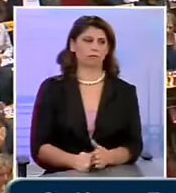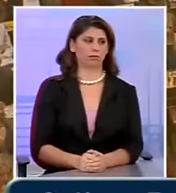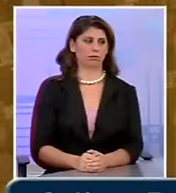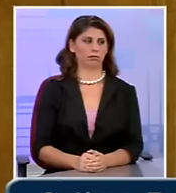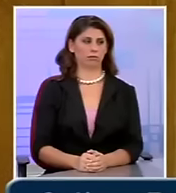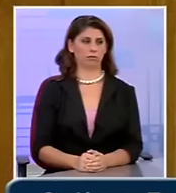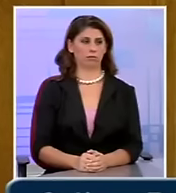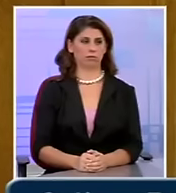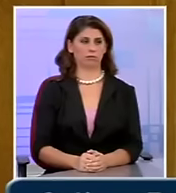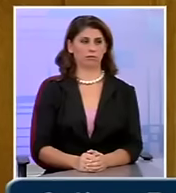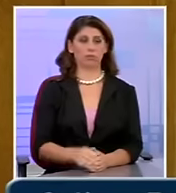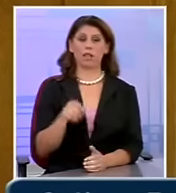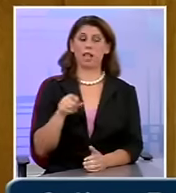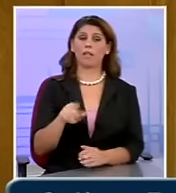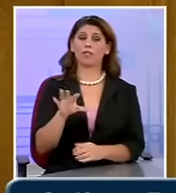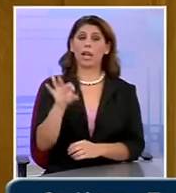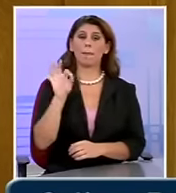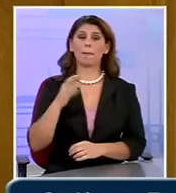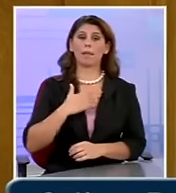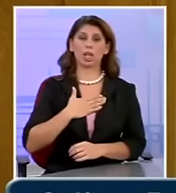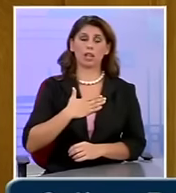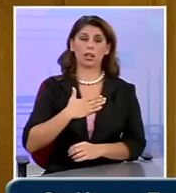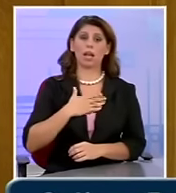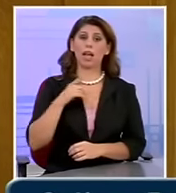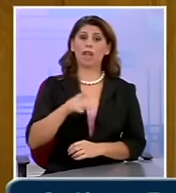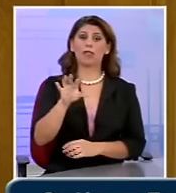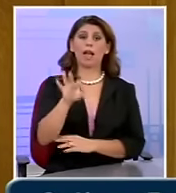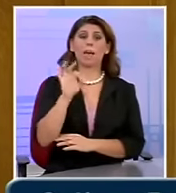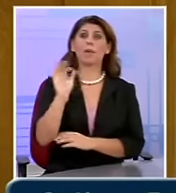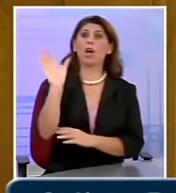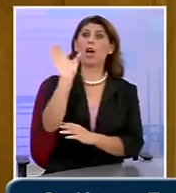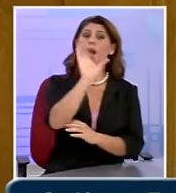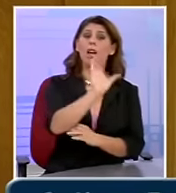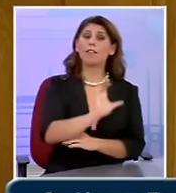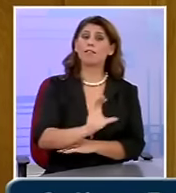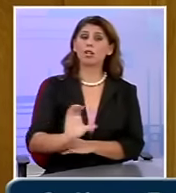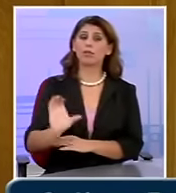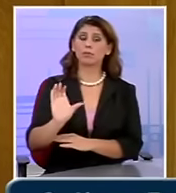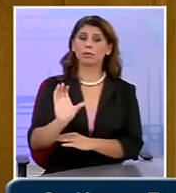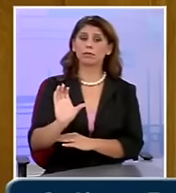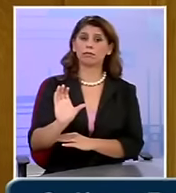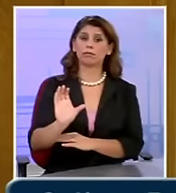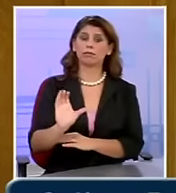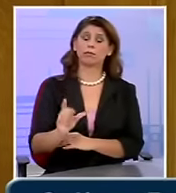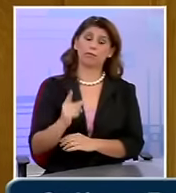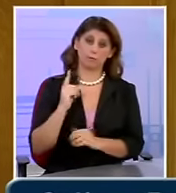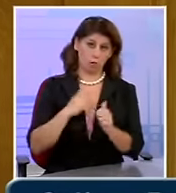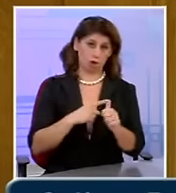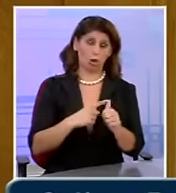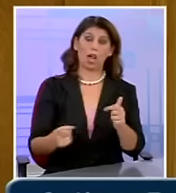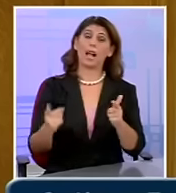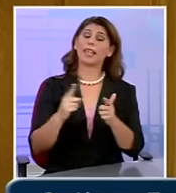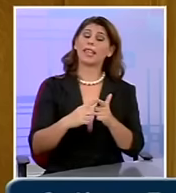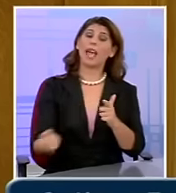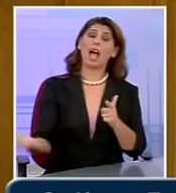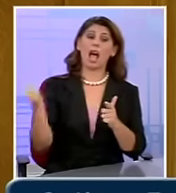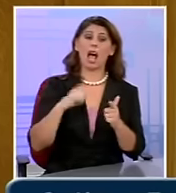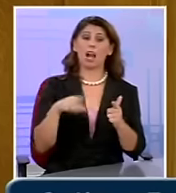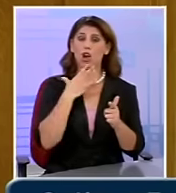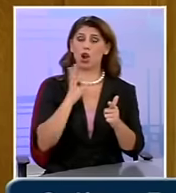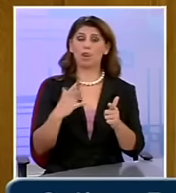αυτή ήταν η επιλογή μου, αυτή ήταν η επιλογή των Ευρωπαίων. Και για έναν άλλο λόγο, γιατί υπάρχει